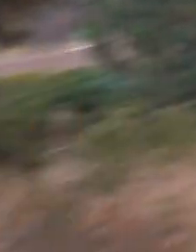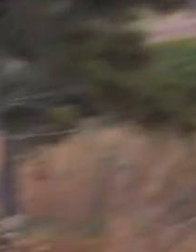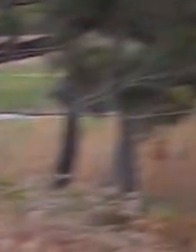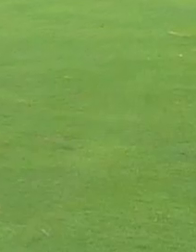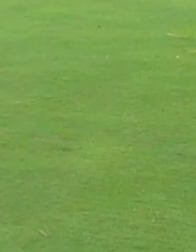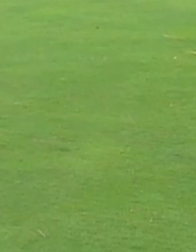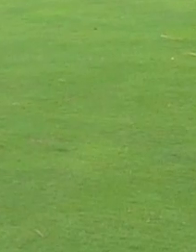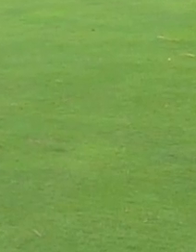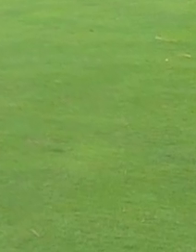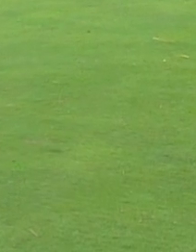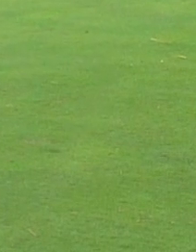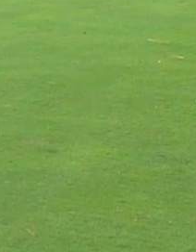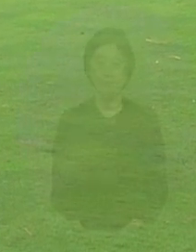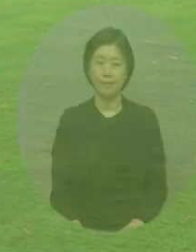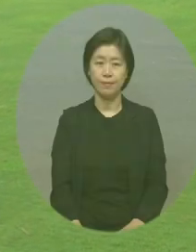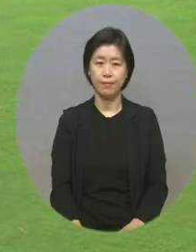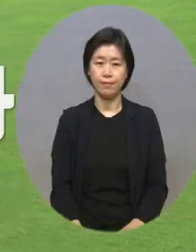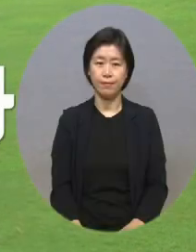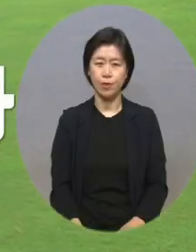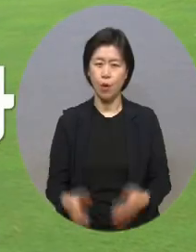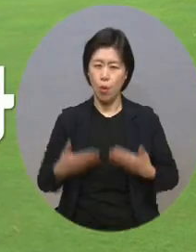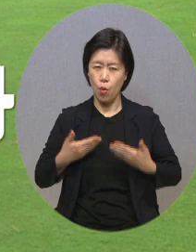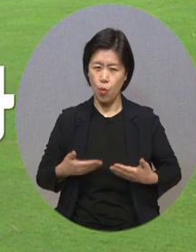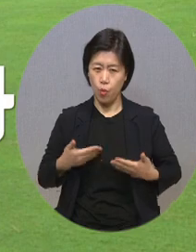됐다. 신중하게.